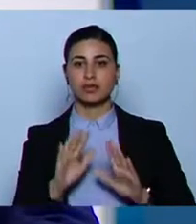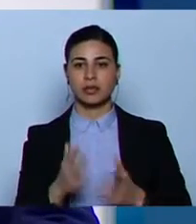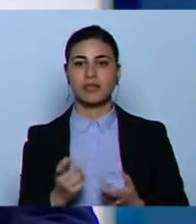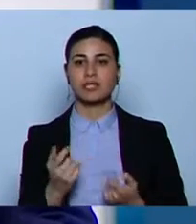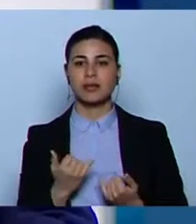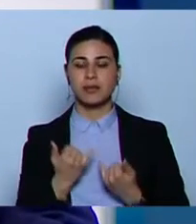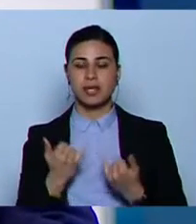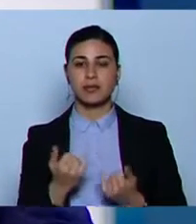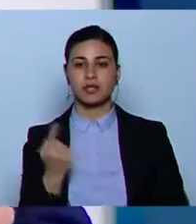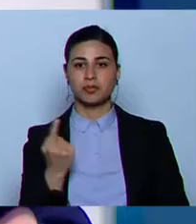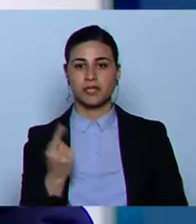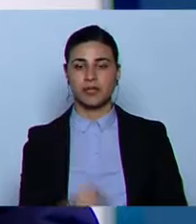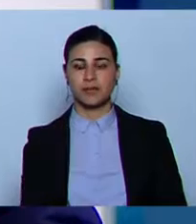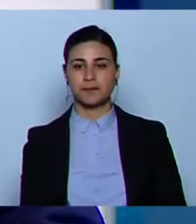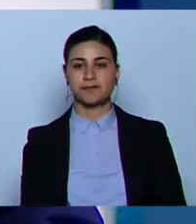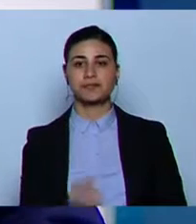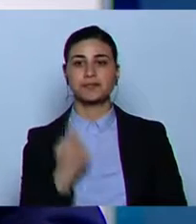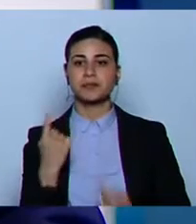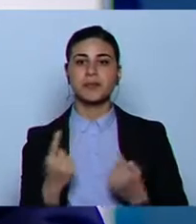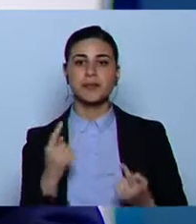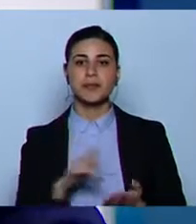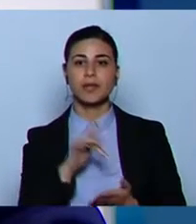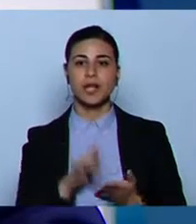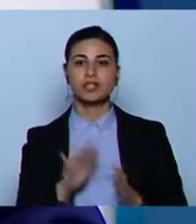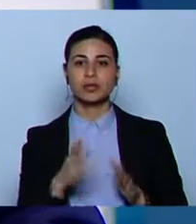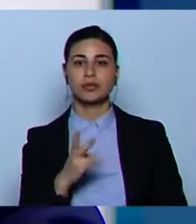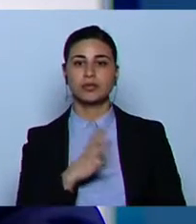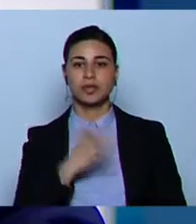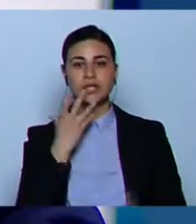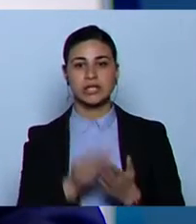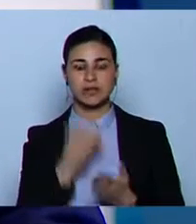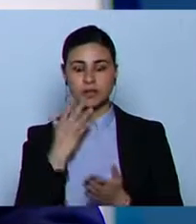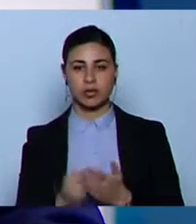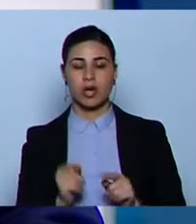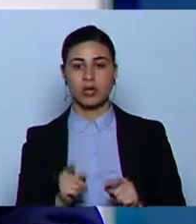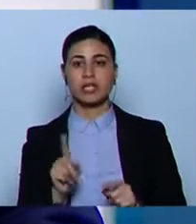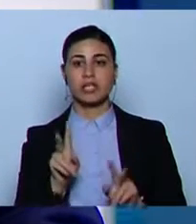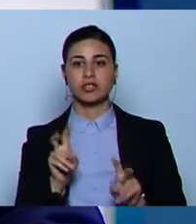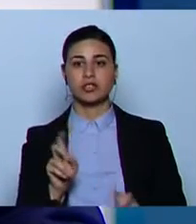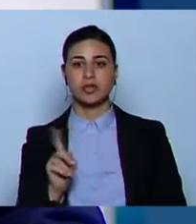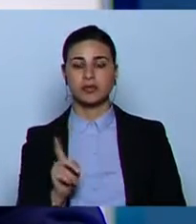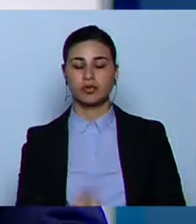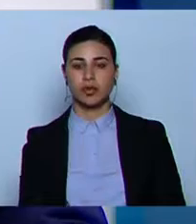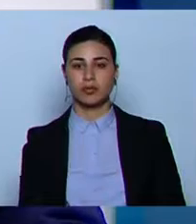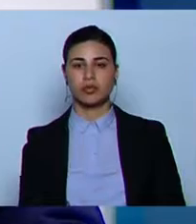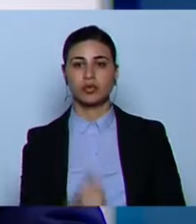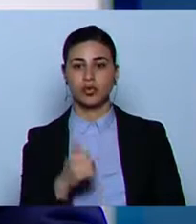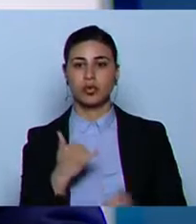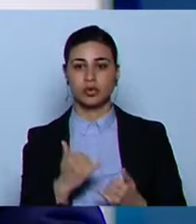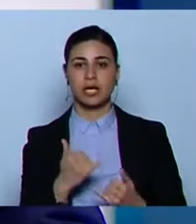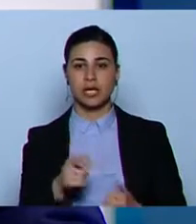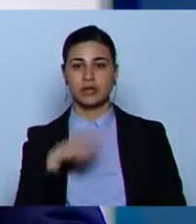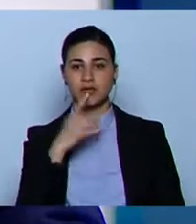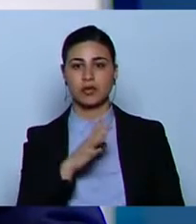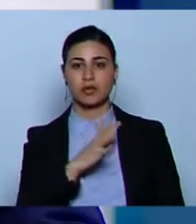შემთხვევასთან მიმართებაში. პირველი, თითეული ქალაქის შემთხვევა უნდა განიხილოს ინდივიდუალურად. რაც იმას ნიშნავს, რომ როგორც ახლა მიშამ კითხვა,